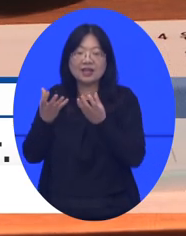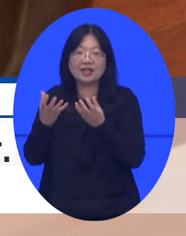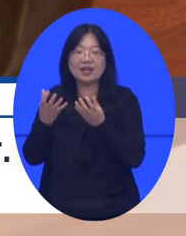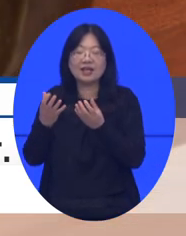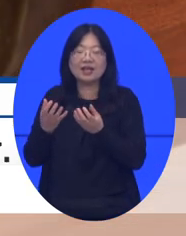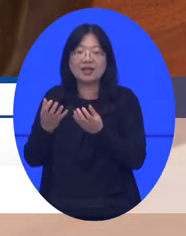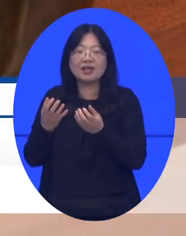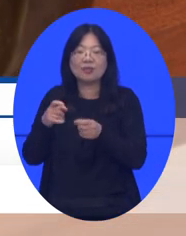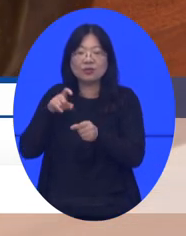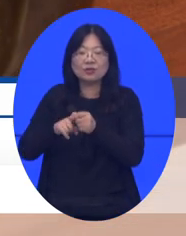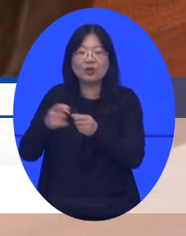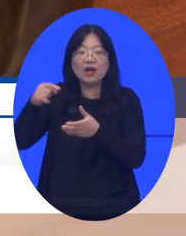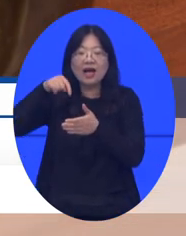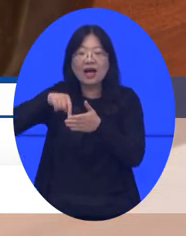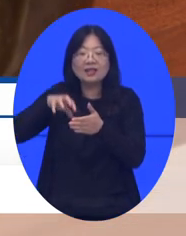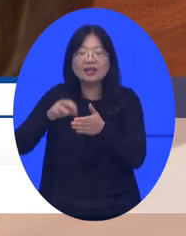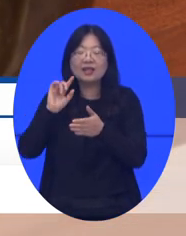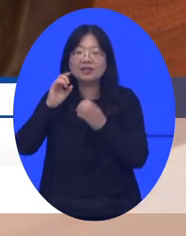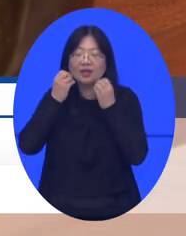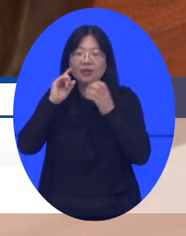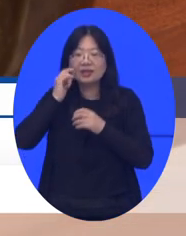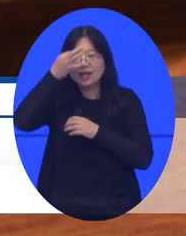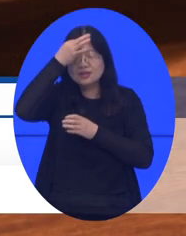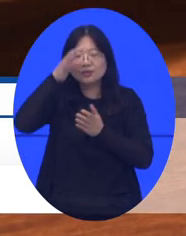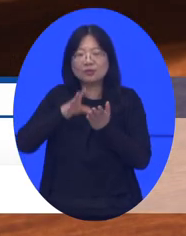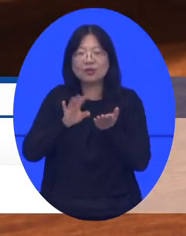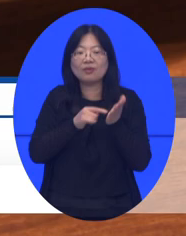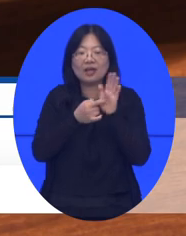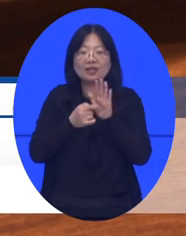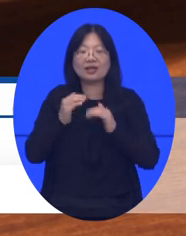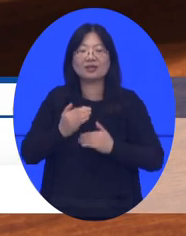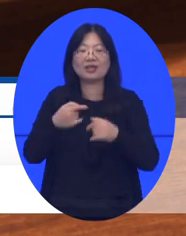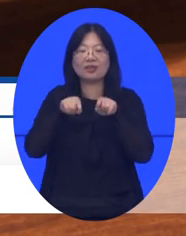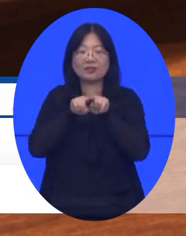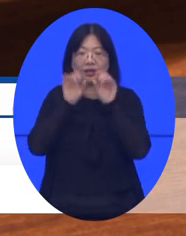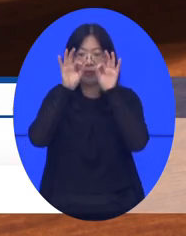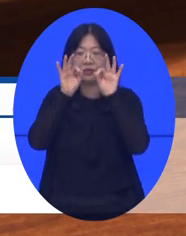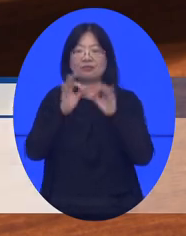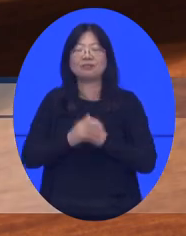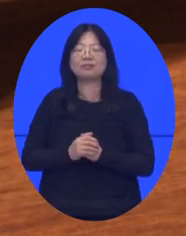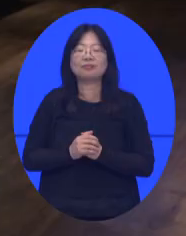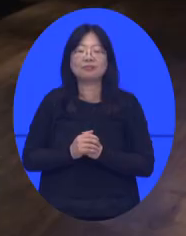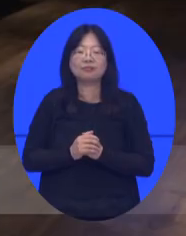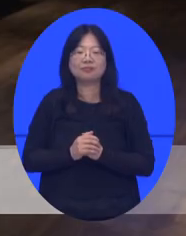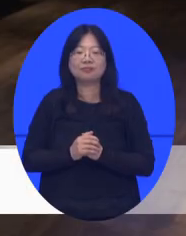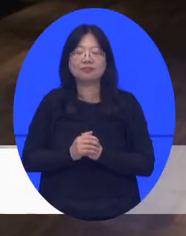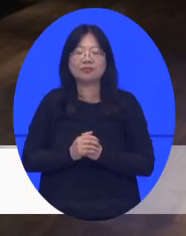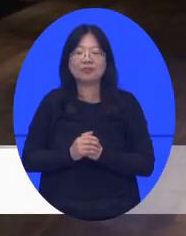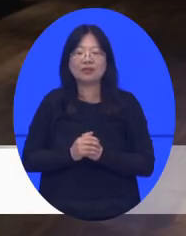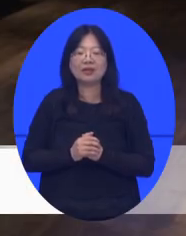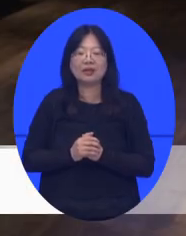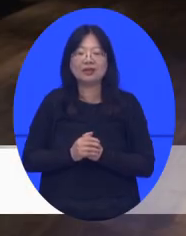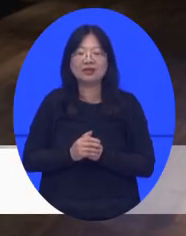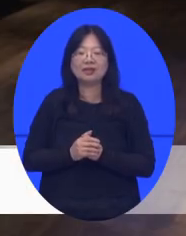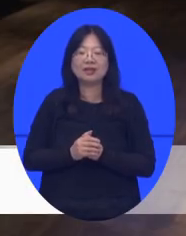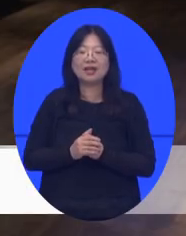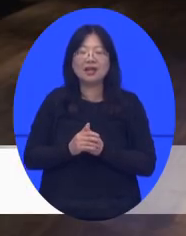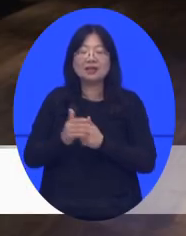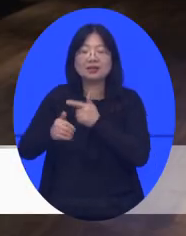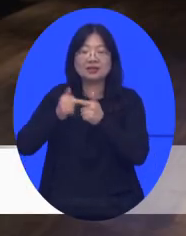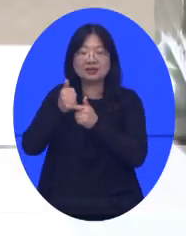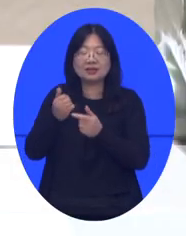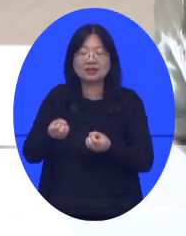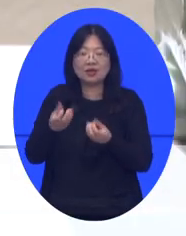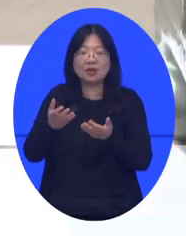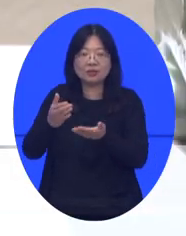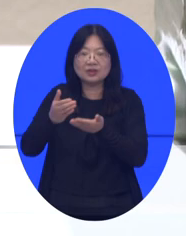속에서 새로운 예술작품으로 재탄생하는 과정도 함께 살펴볼 수 있습니다. 이외에도 신을 제단으로